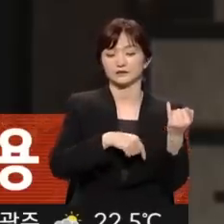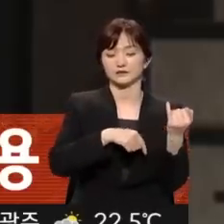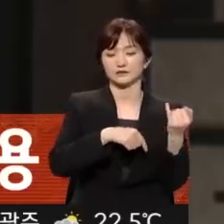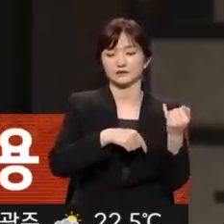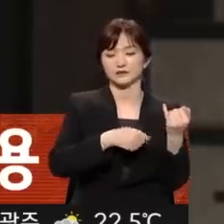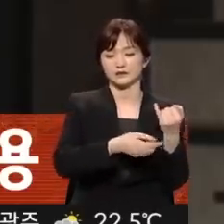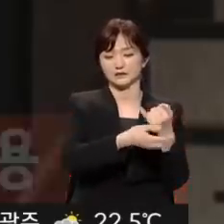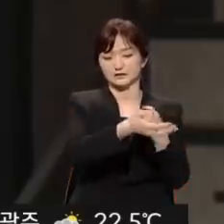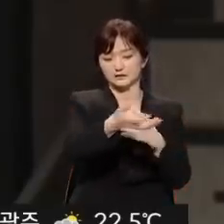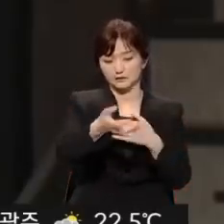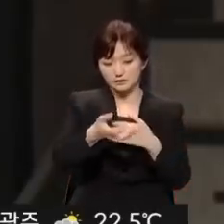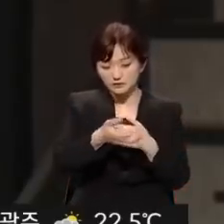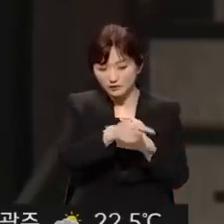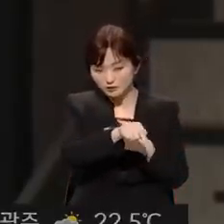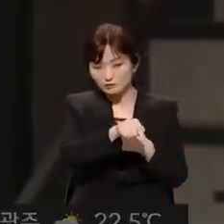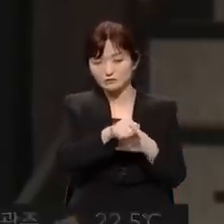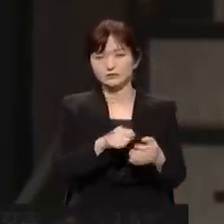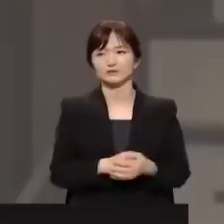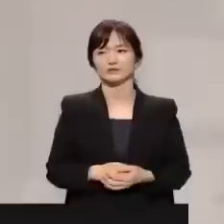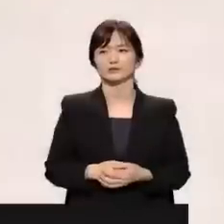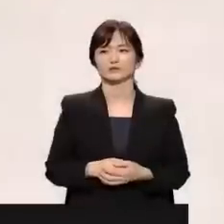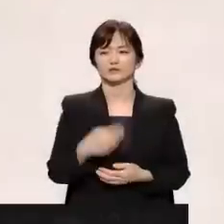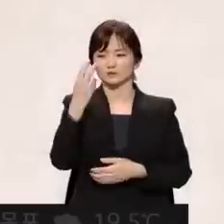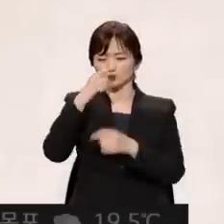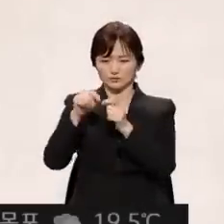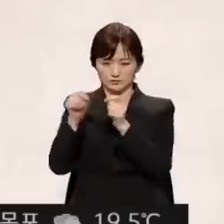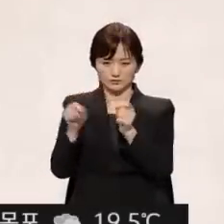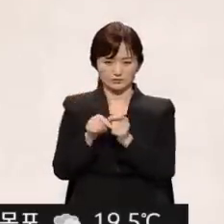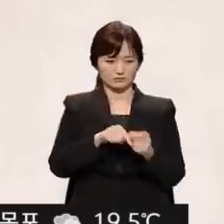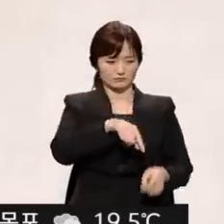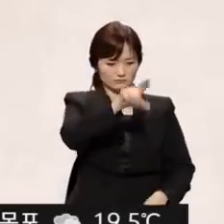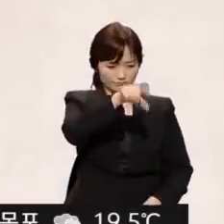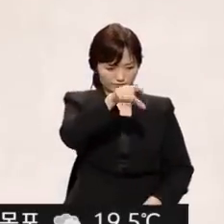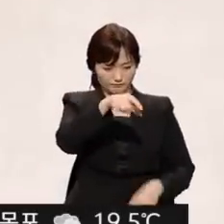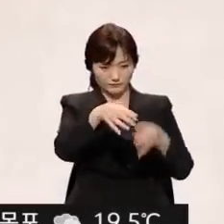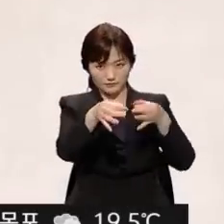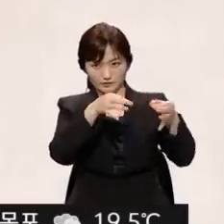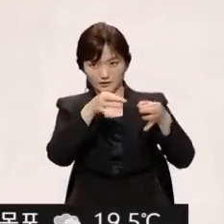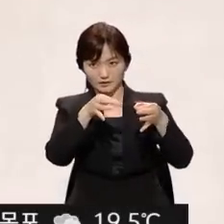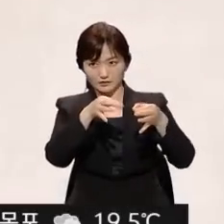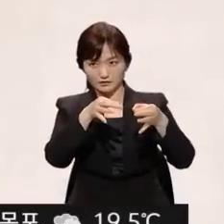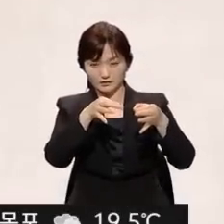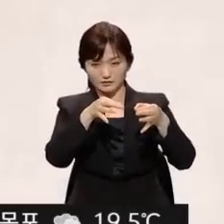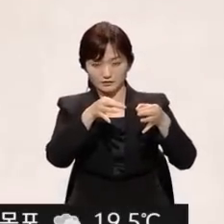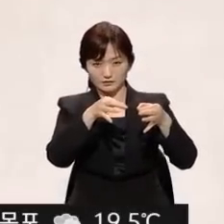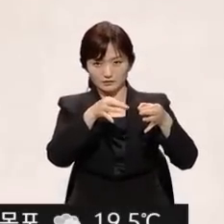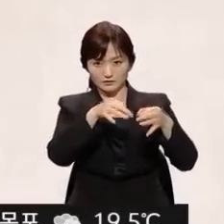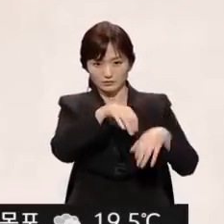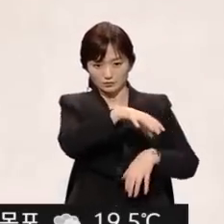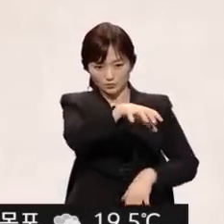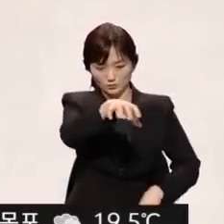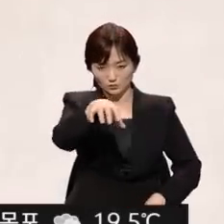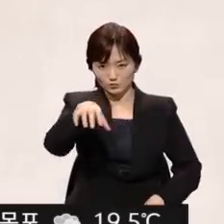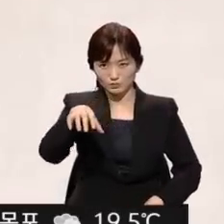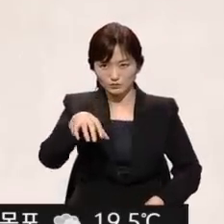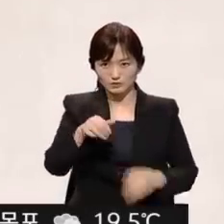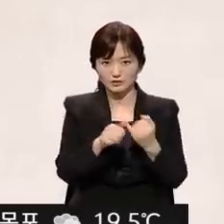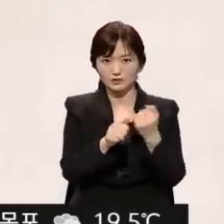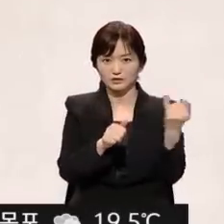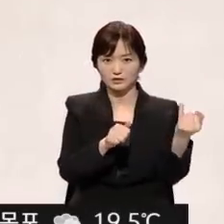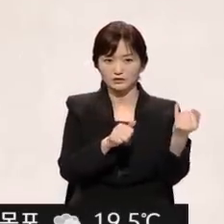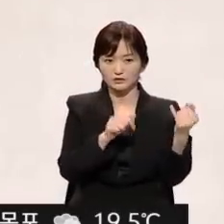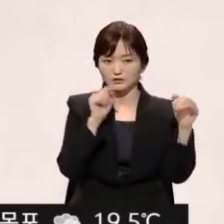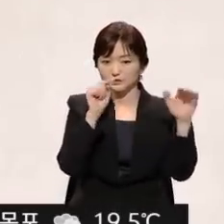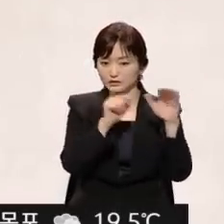곳이어서 실제로 이제 수사팀이 이 카드가 사용된 그 가게들 매장을 대상으로 해서 실제로 이 아내 박 씨가